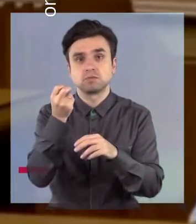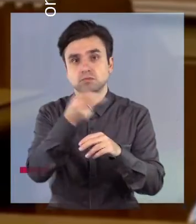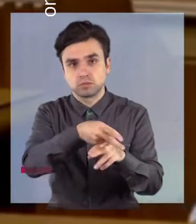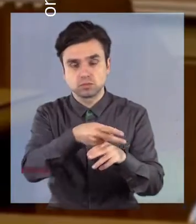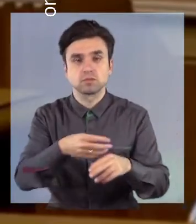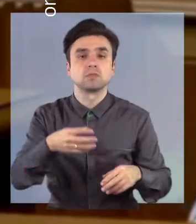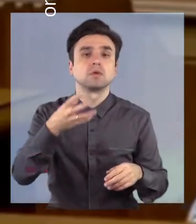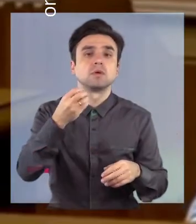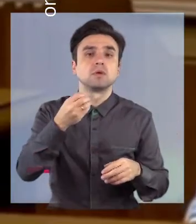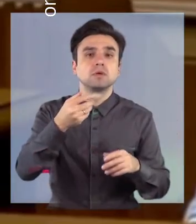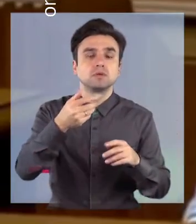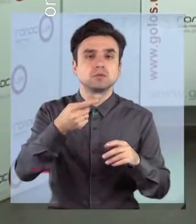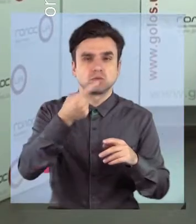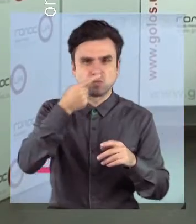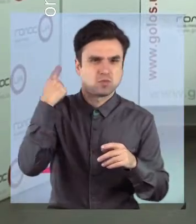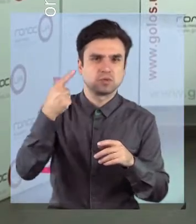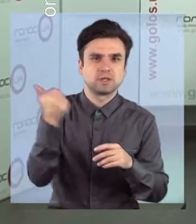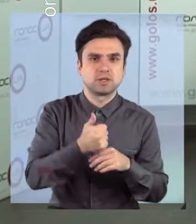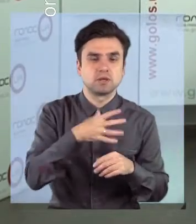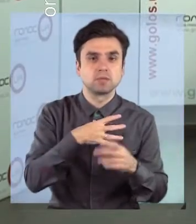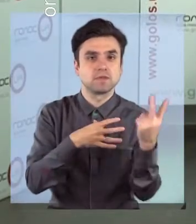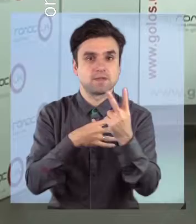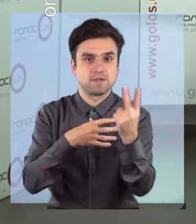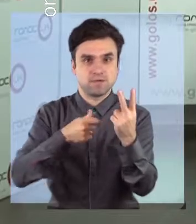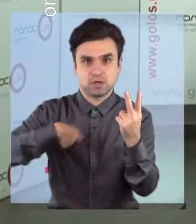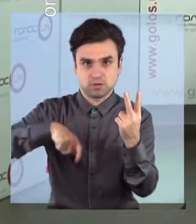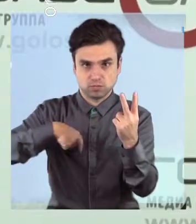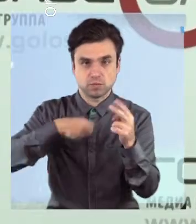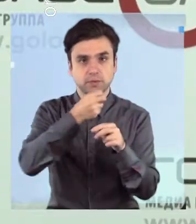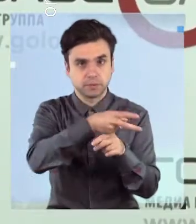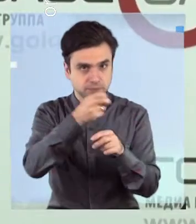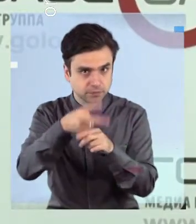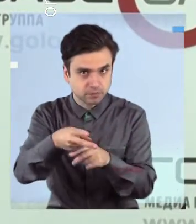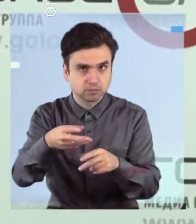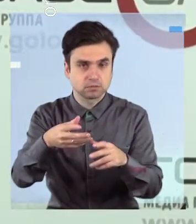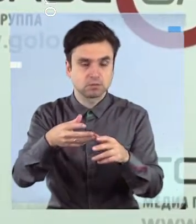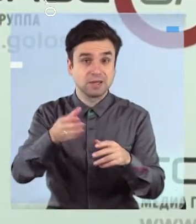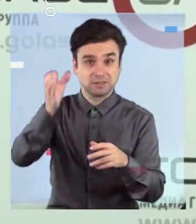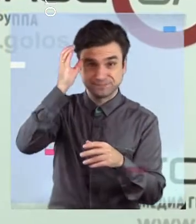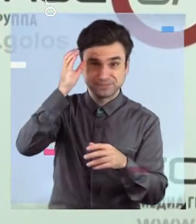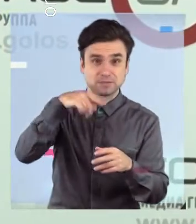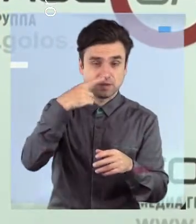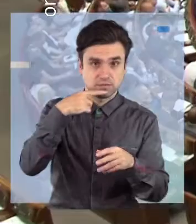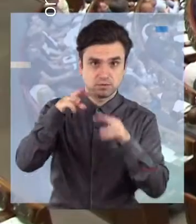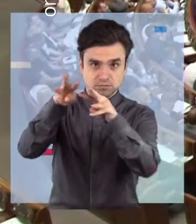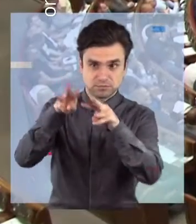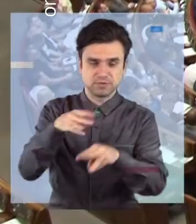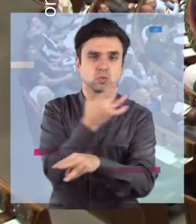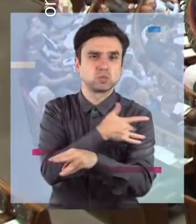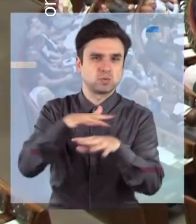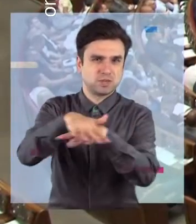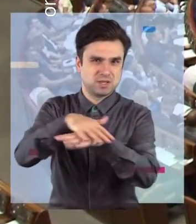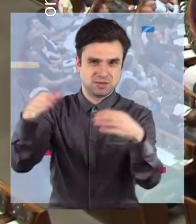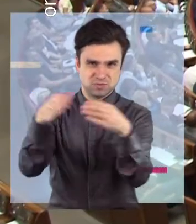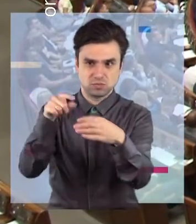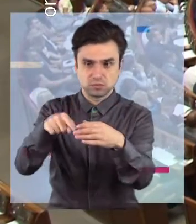Полякова та Ганну Скороход. В цілому експерти зазначають, що цих випадків вже достатньо для того, аби розпустити Верховну Раду, адже криза